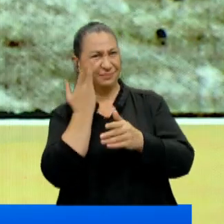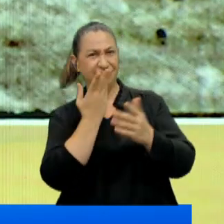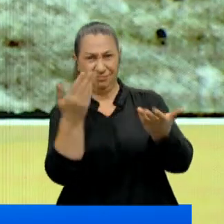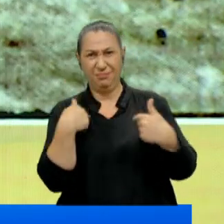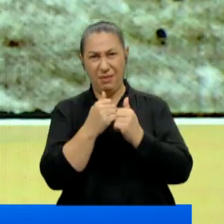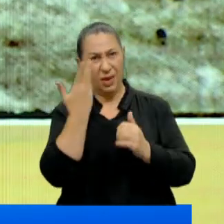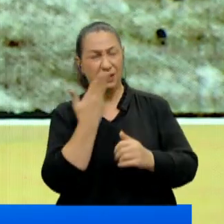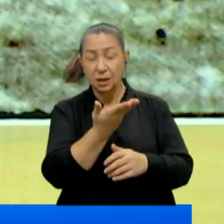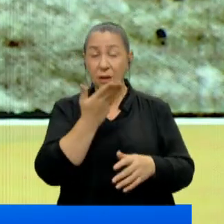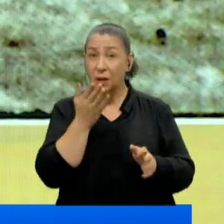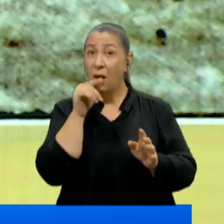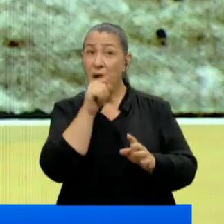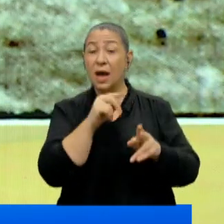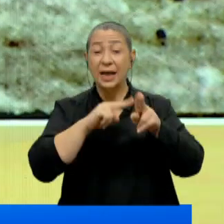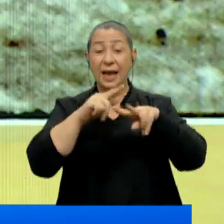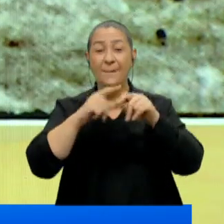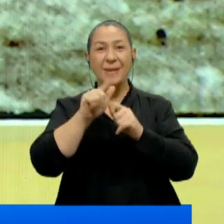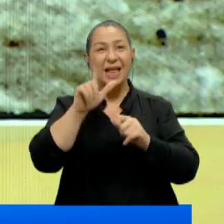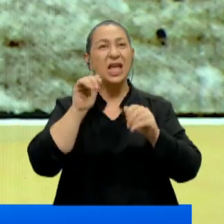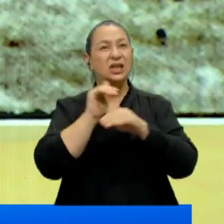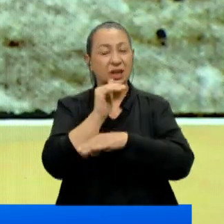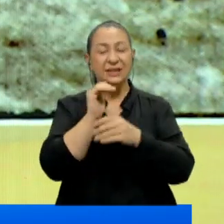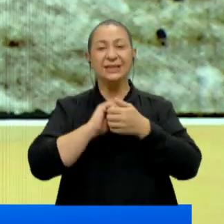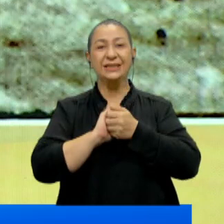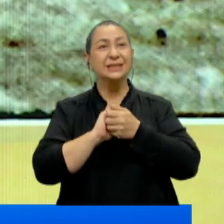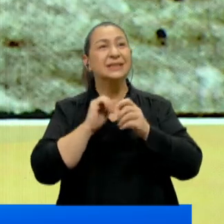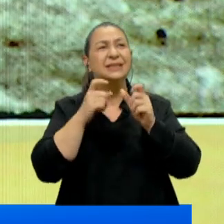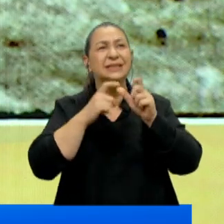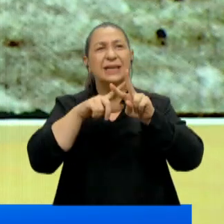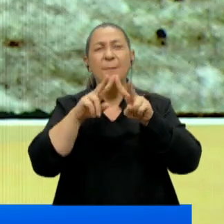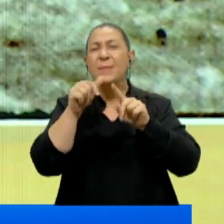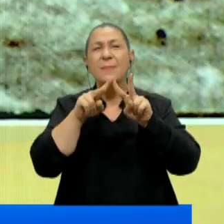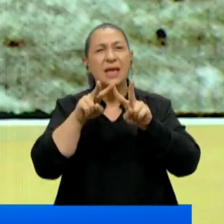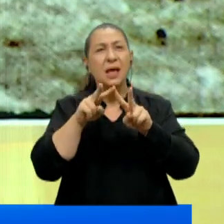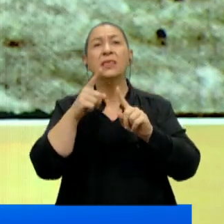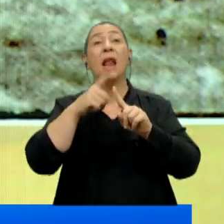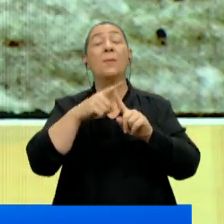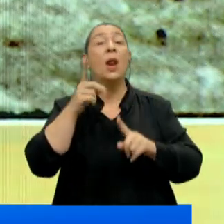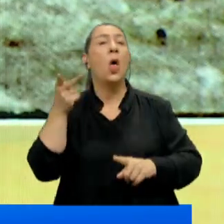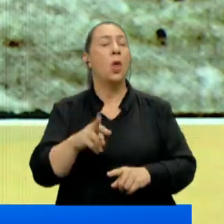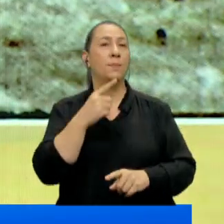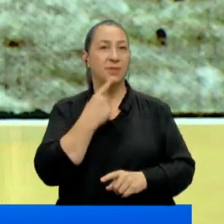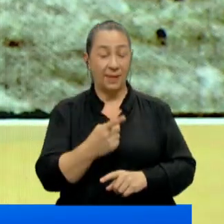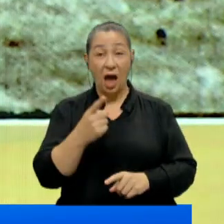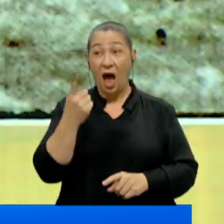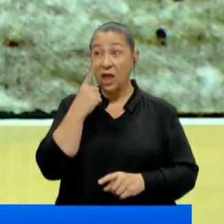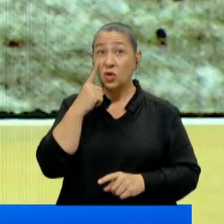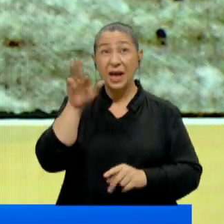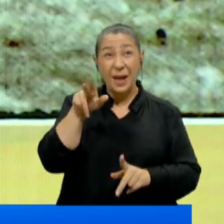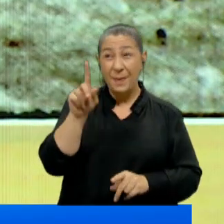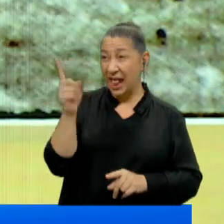paylaştık. Kabil'de yaşayan Samimi ve Hosaini Taliban ölüm demek. Atatürk gibi bir lider